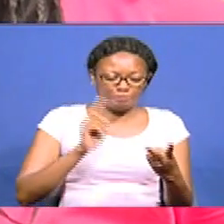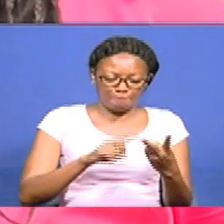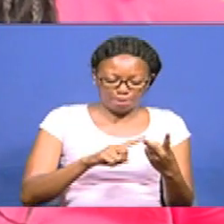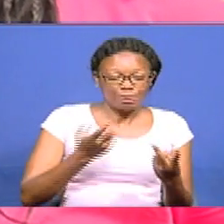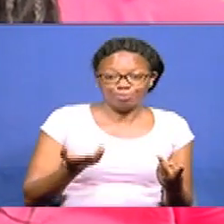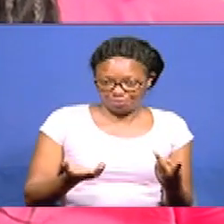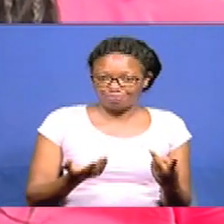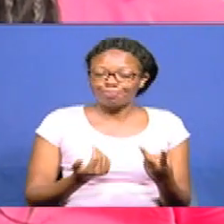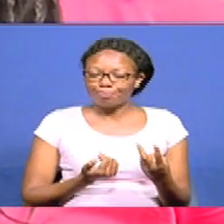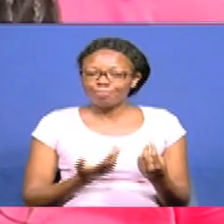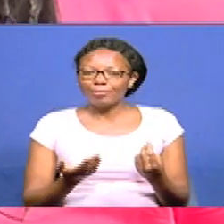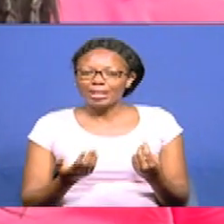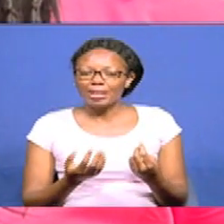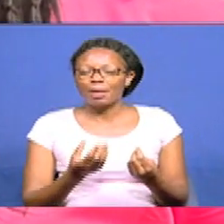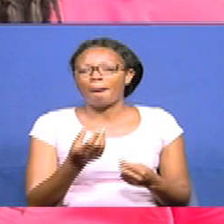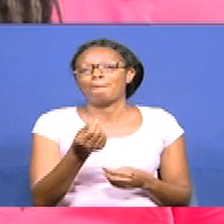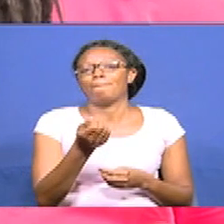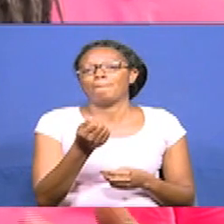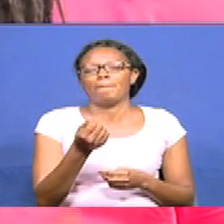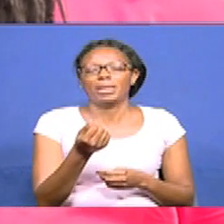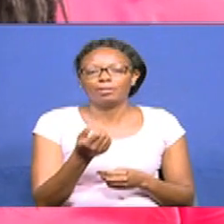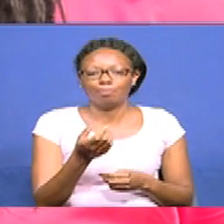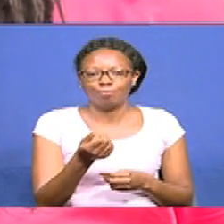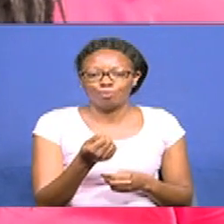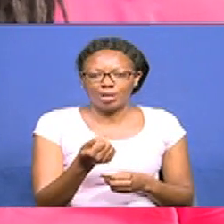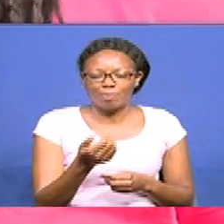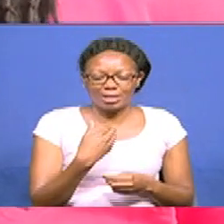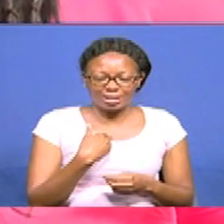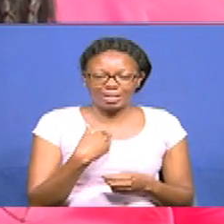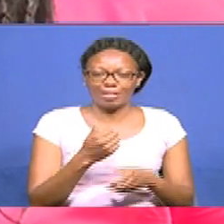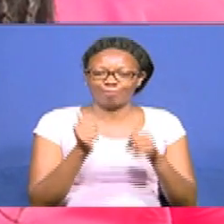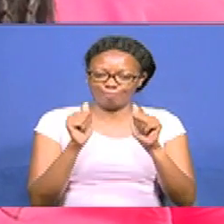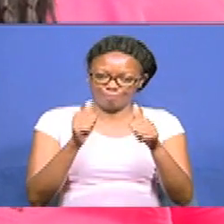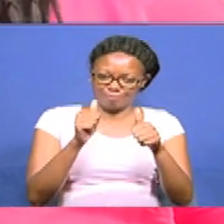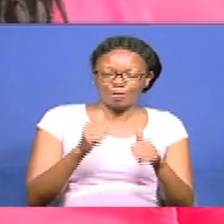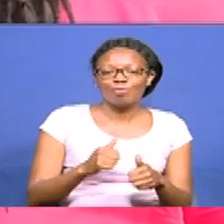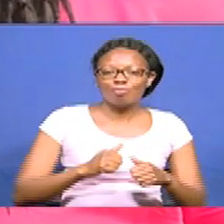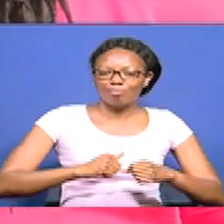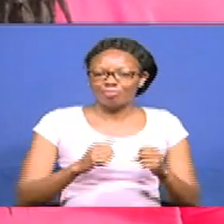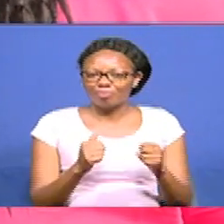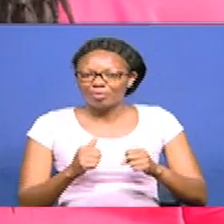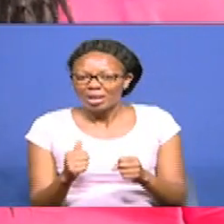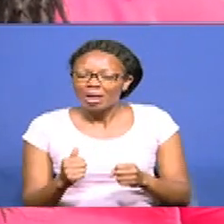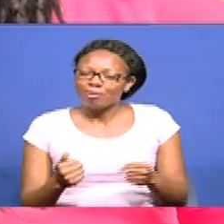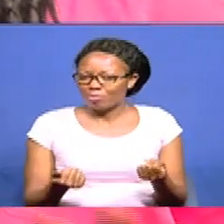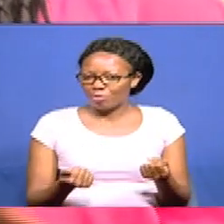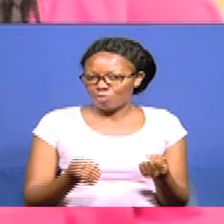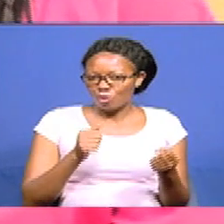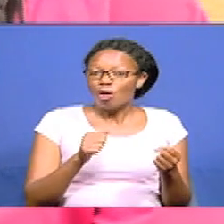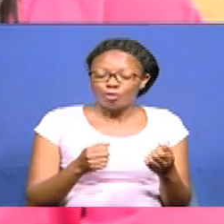pili ni income. Income ile tunapata tunafurahia, kwa sababu kuna cost